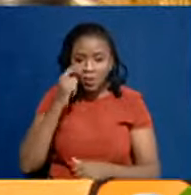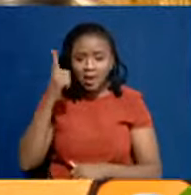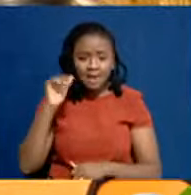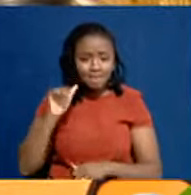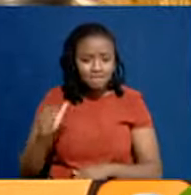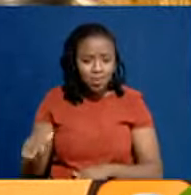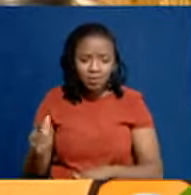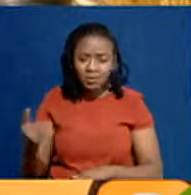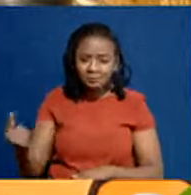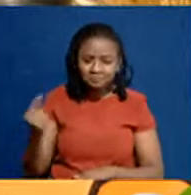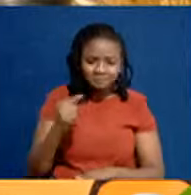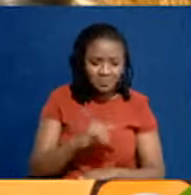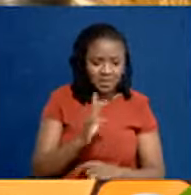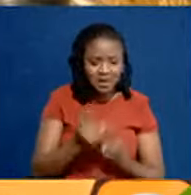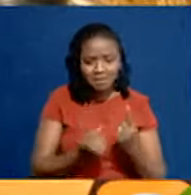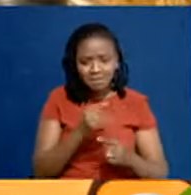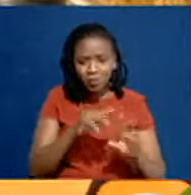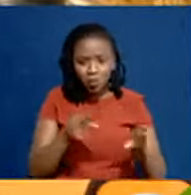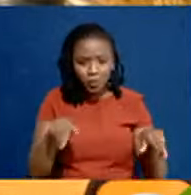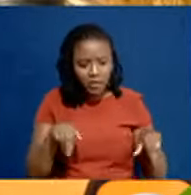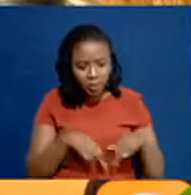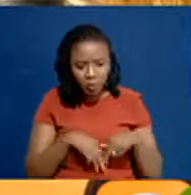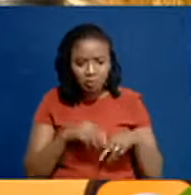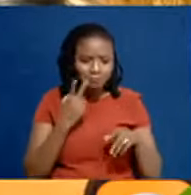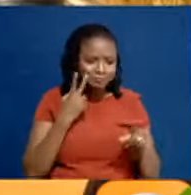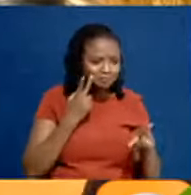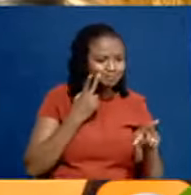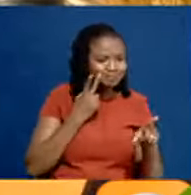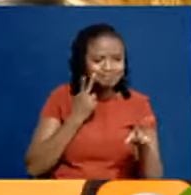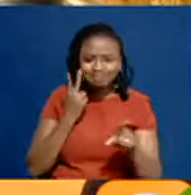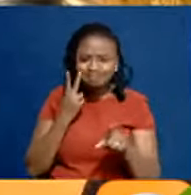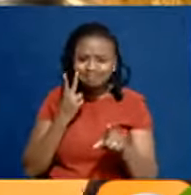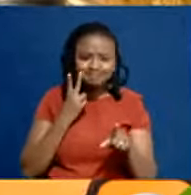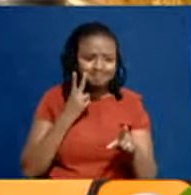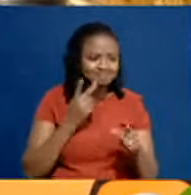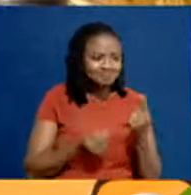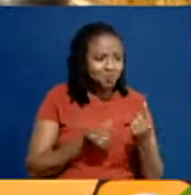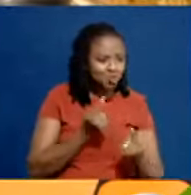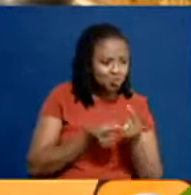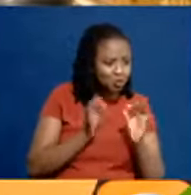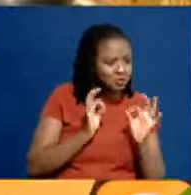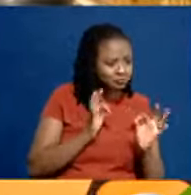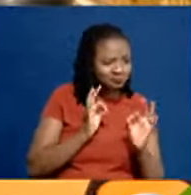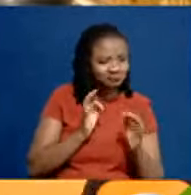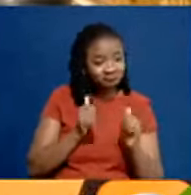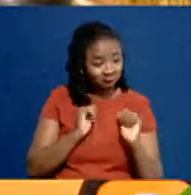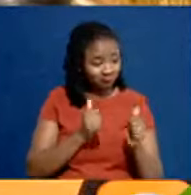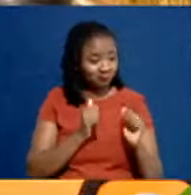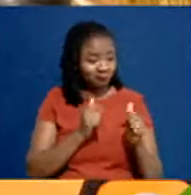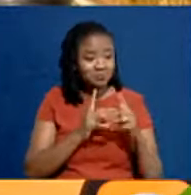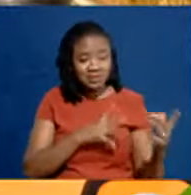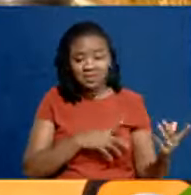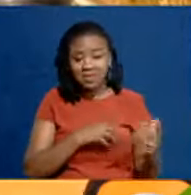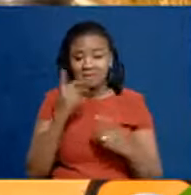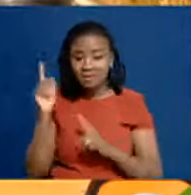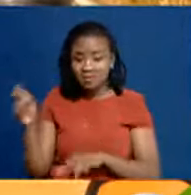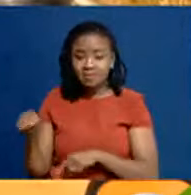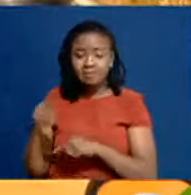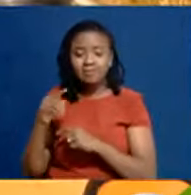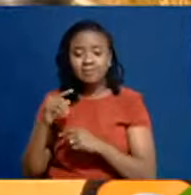kwa jikoni. Akaangalia wapikaji wa chakula, alafu akarudi